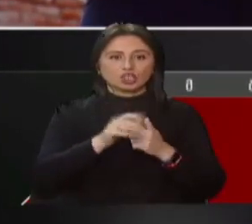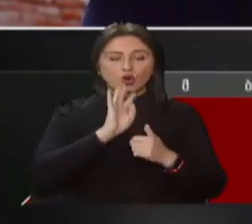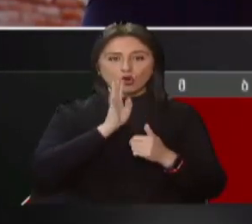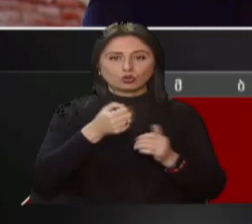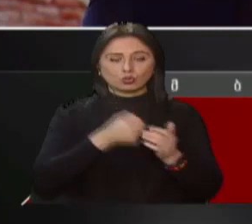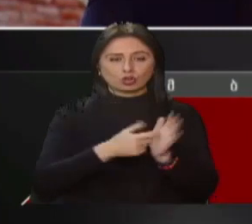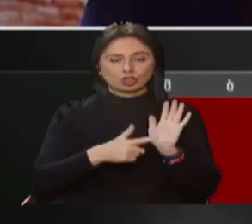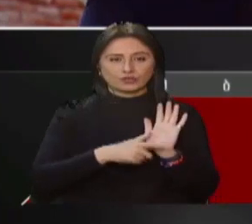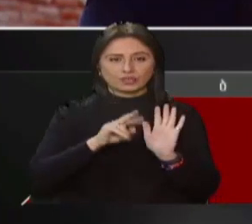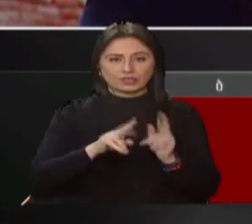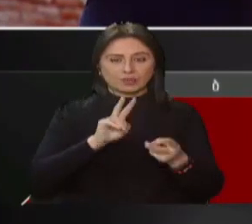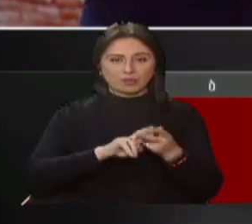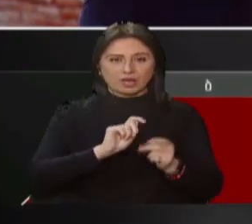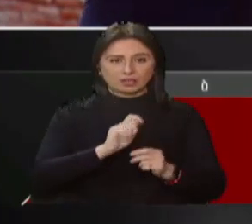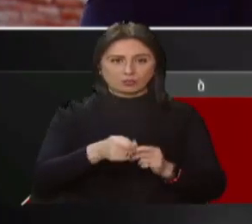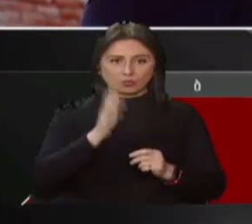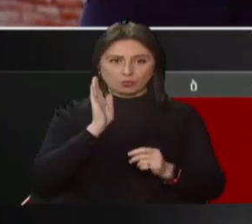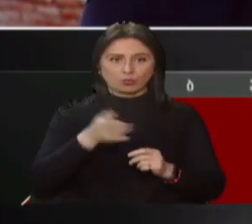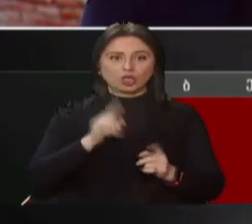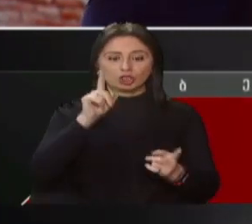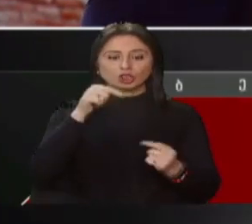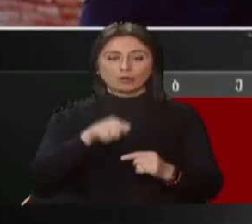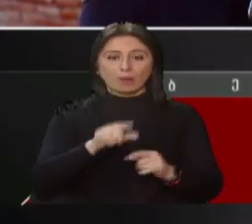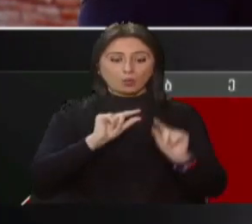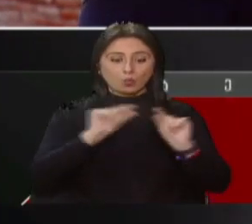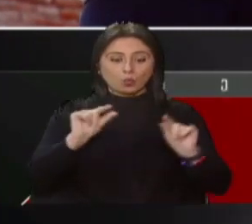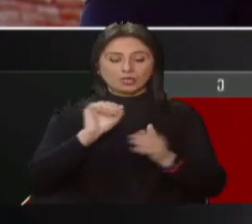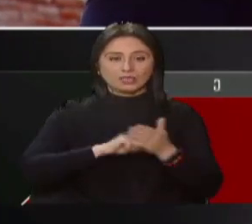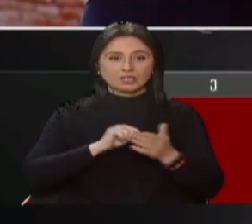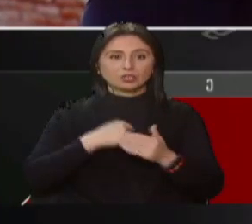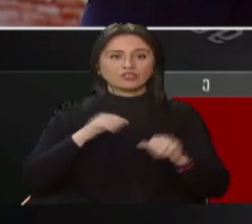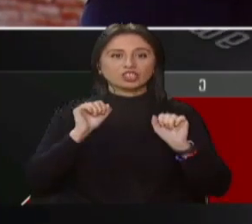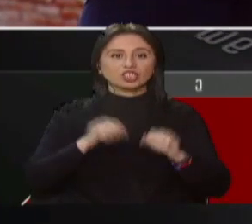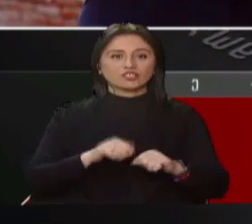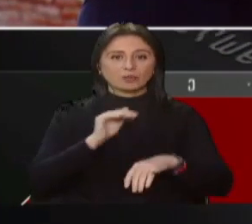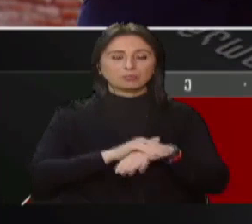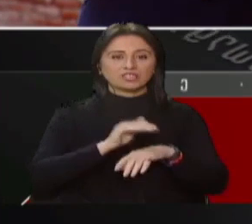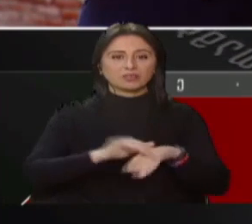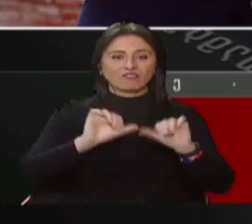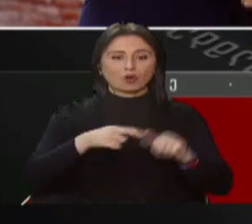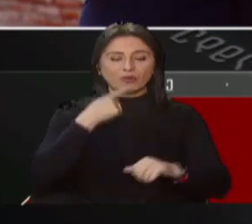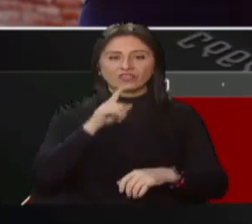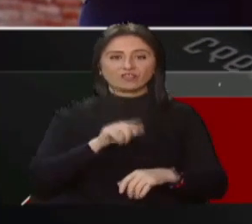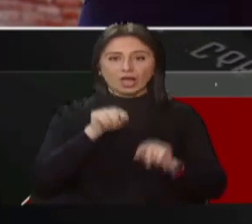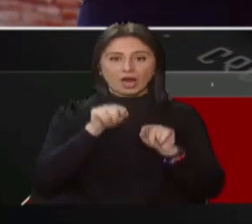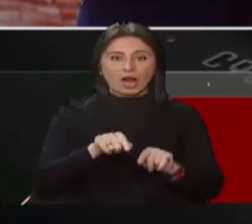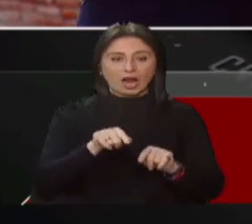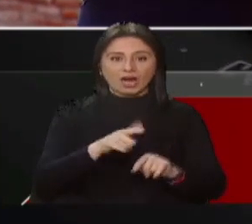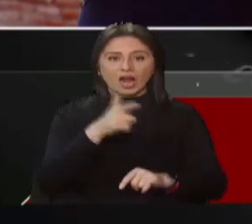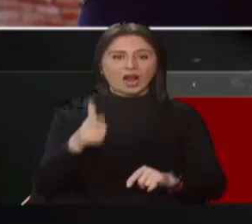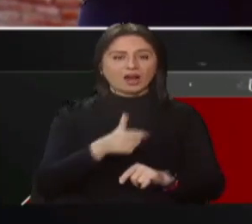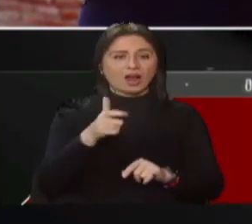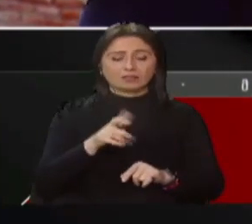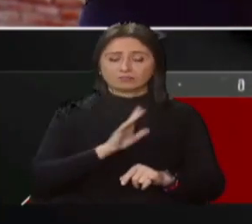4-დან 7 წლამდე პატიმრობით. შესაბამისად, ამ მუხლის საფუძველზე ჩვენ შეგვიძლია უკვე მტკიცებით ფორმაში ვთქვათ, რომ აქ ბუნებრივი